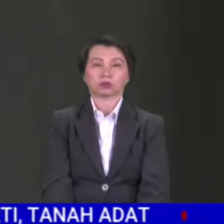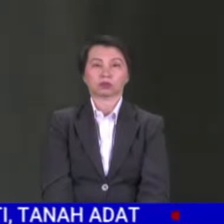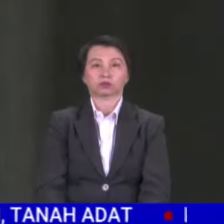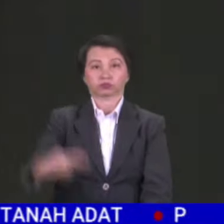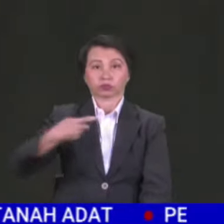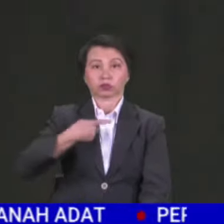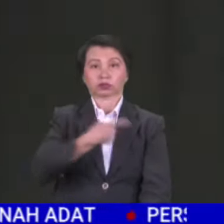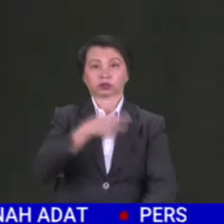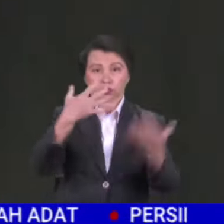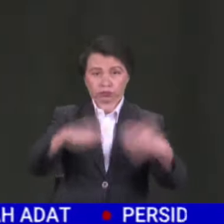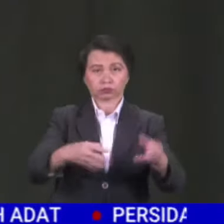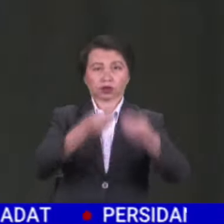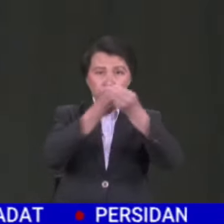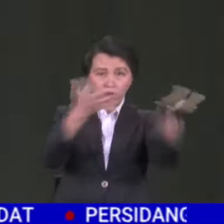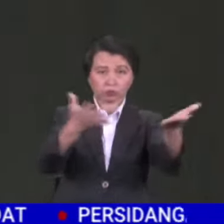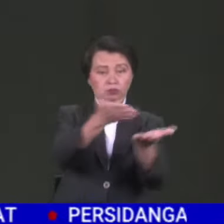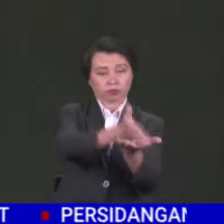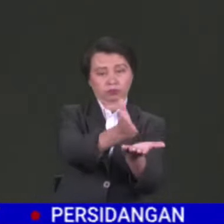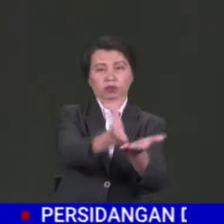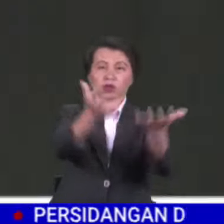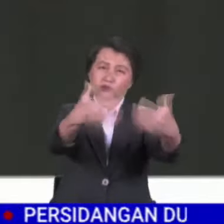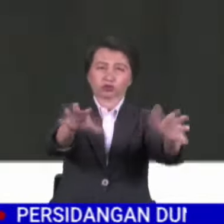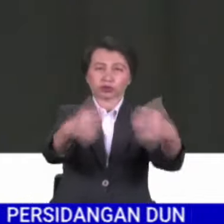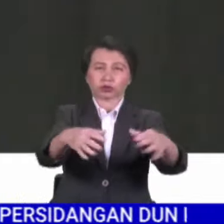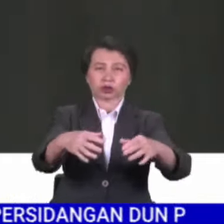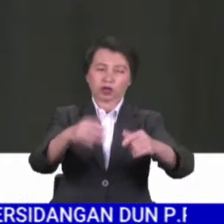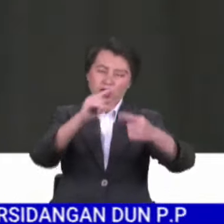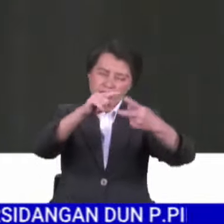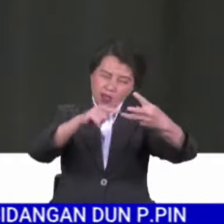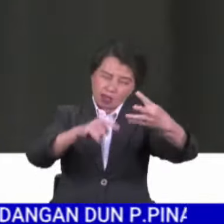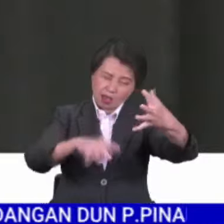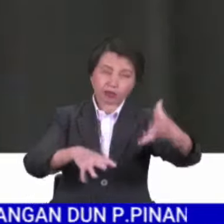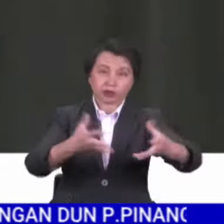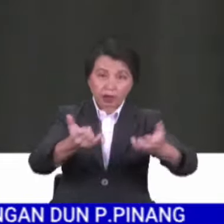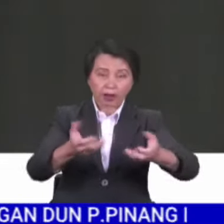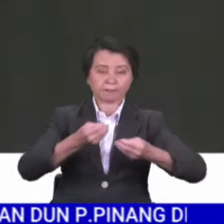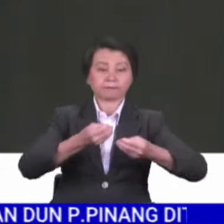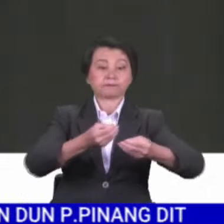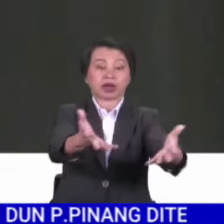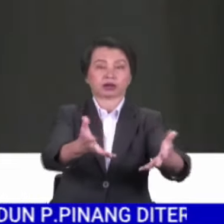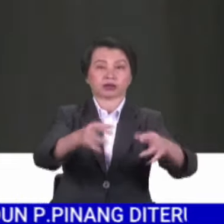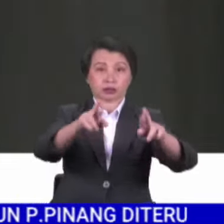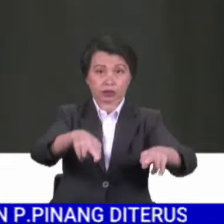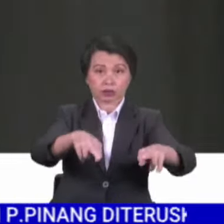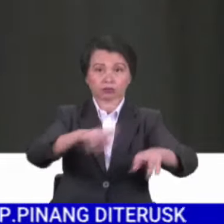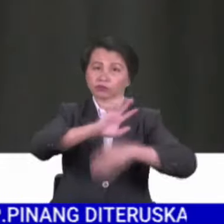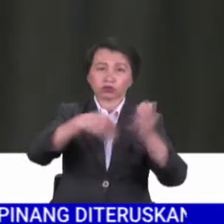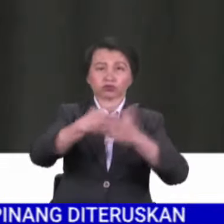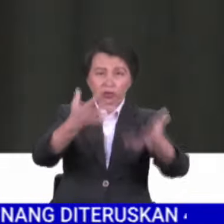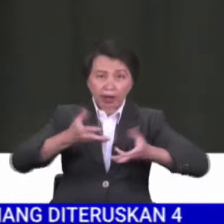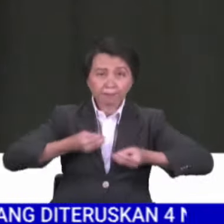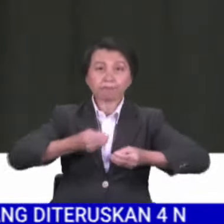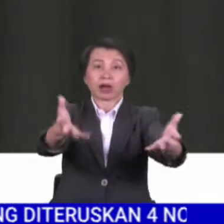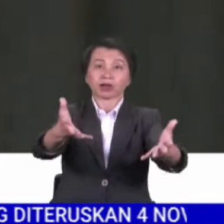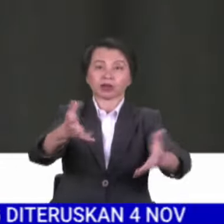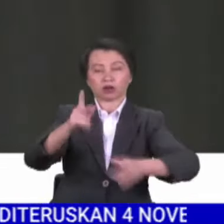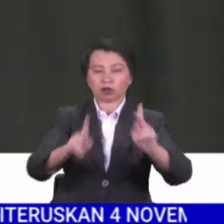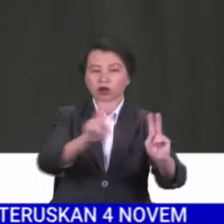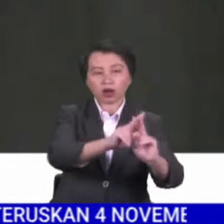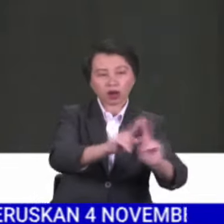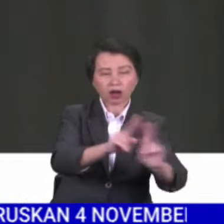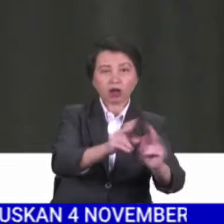Kita dah umumkan bajet. Macam-macam yang kita nak bagi kepada rakyat ni. Semua kita nak bagi ni. Orang